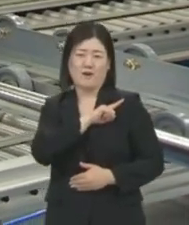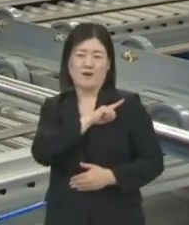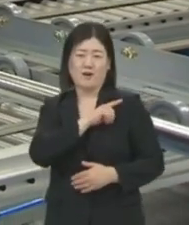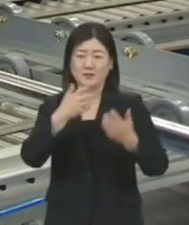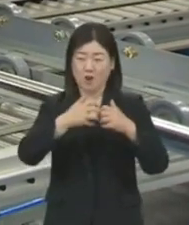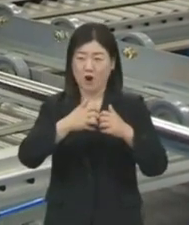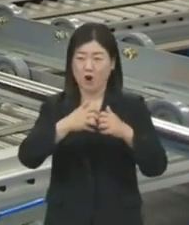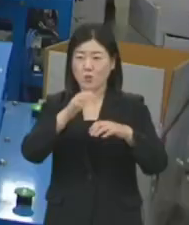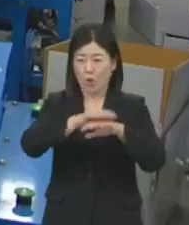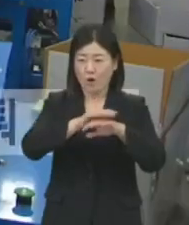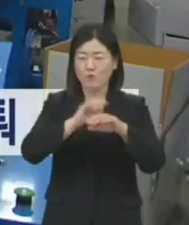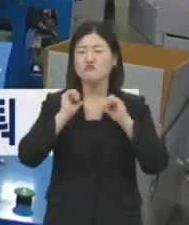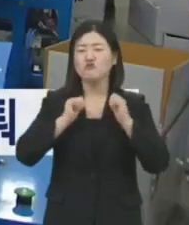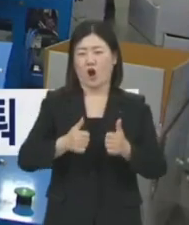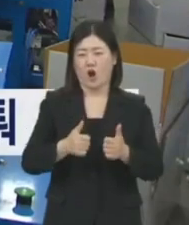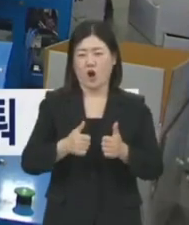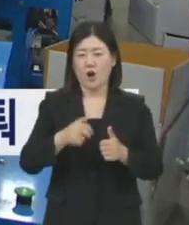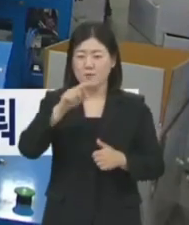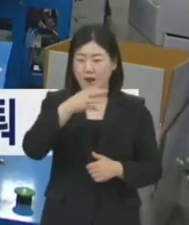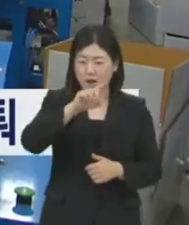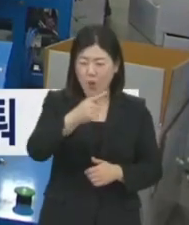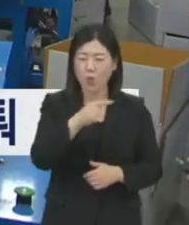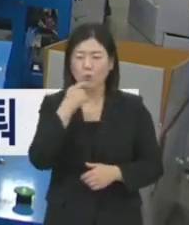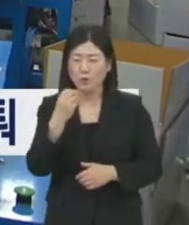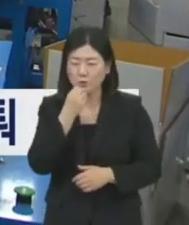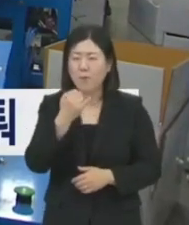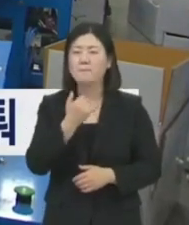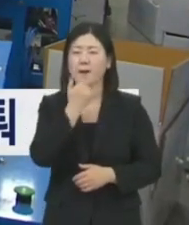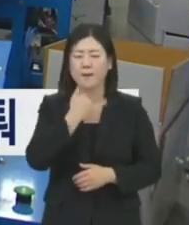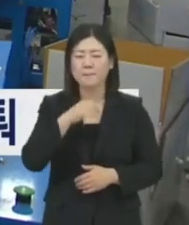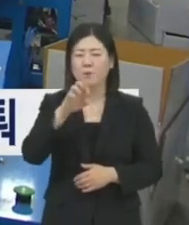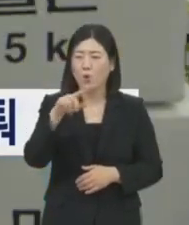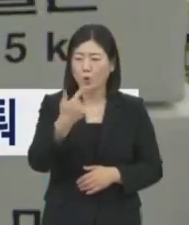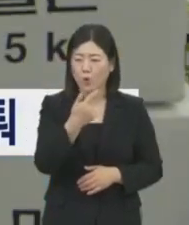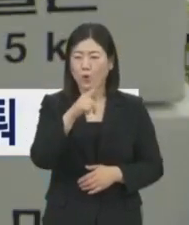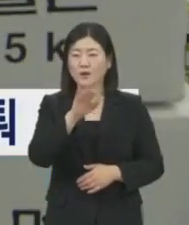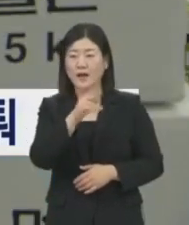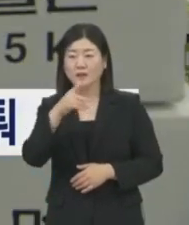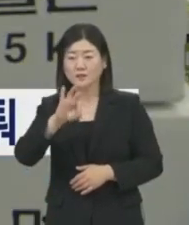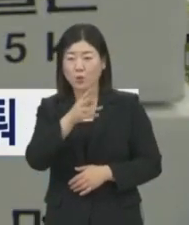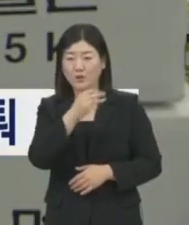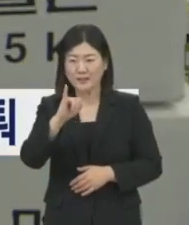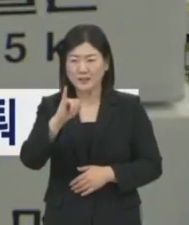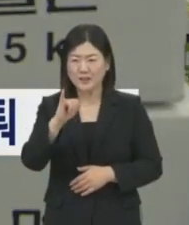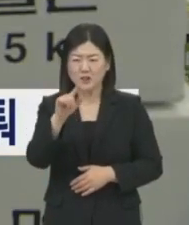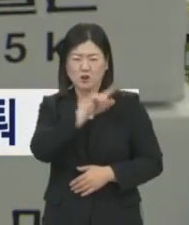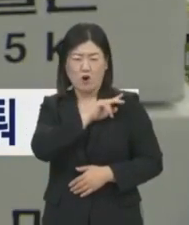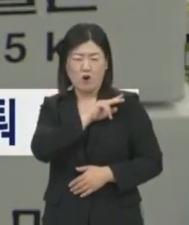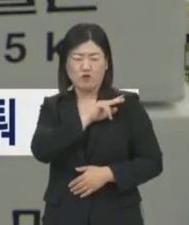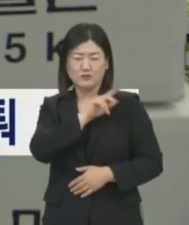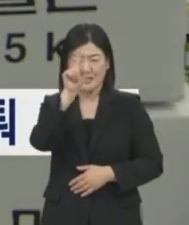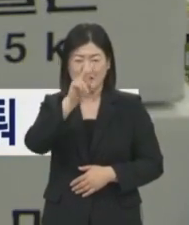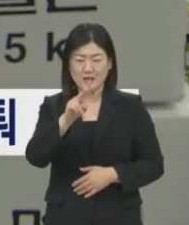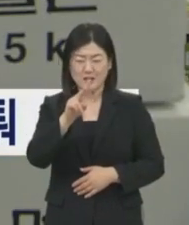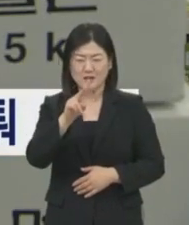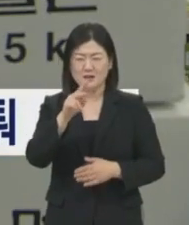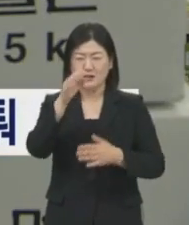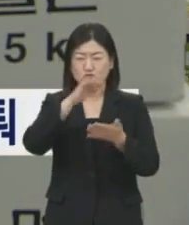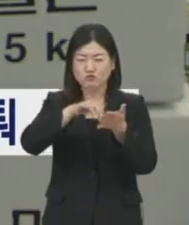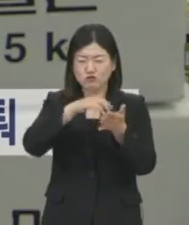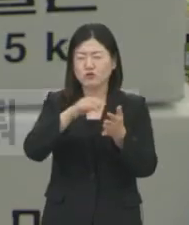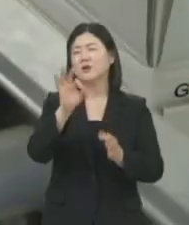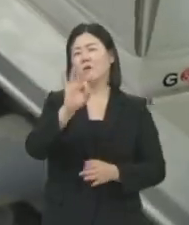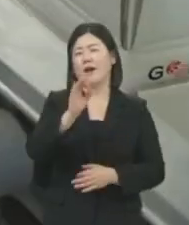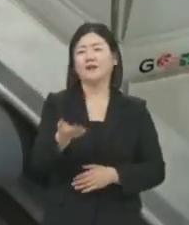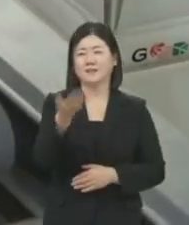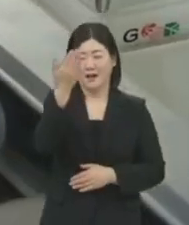시설농업 재배단지인 부여군은 멜론과 토마토, 밤, 표고, 양송이 등 전국 1, 2위 생산량을 다투는 작물이 10여 개에